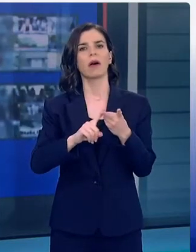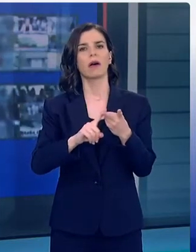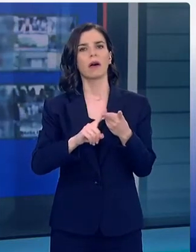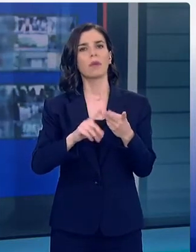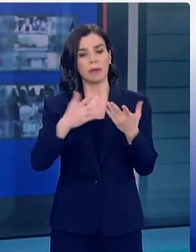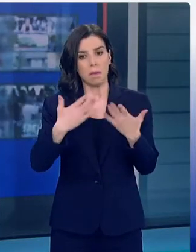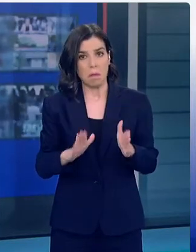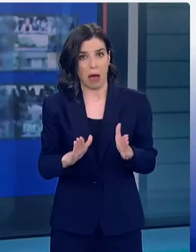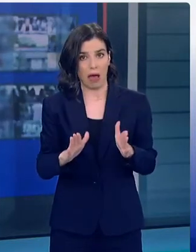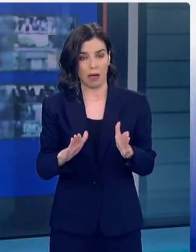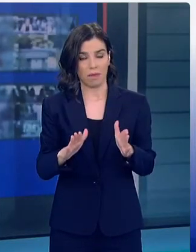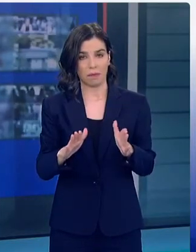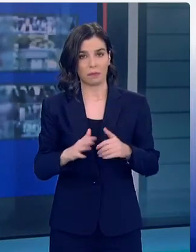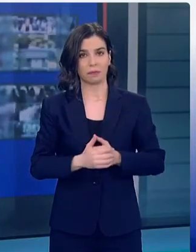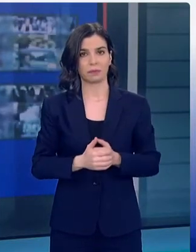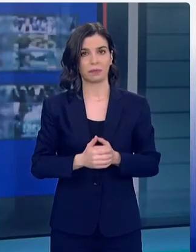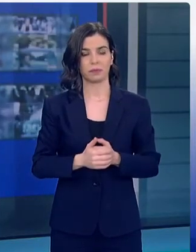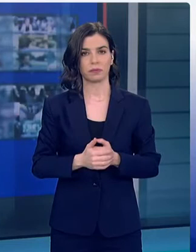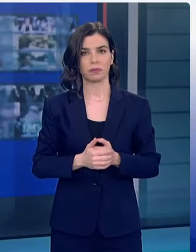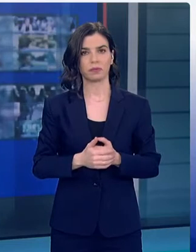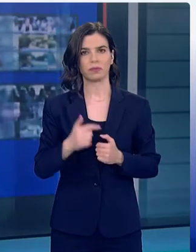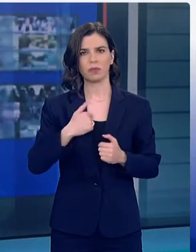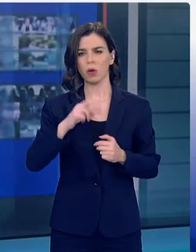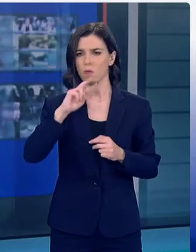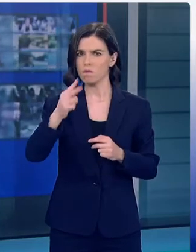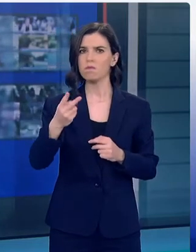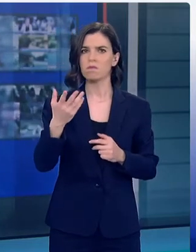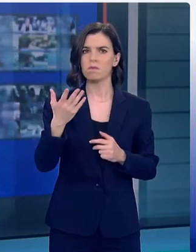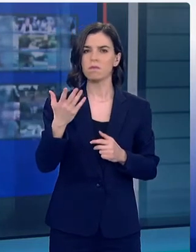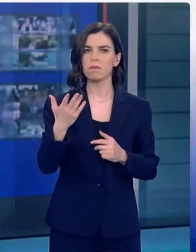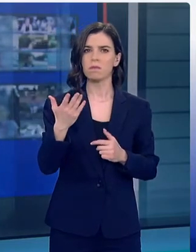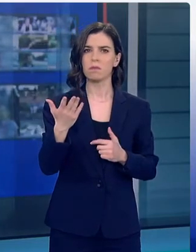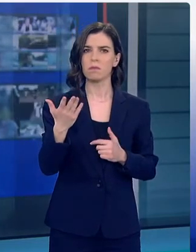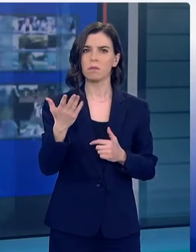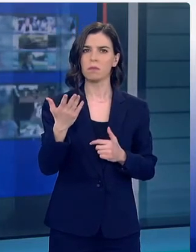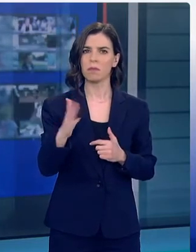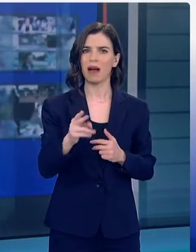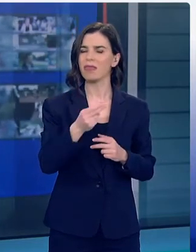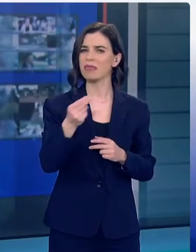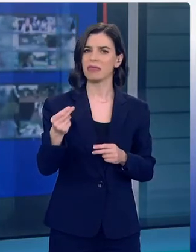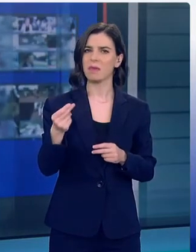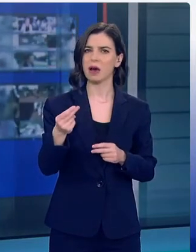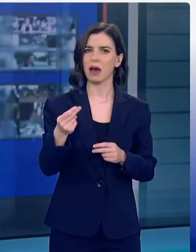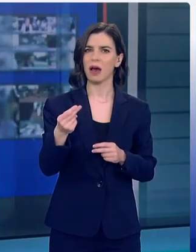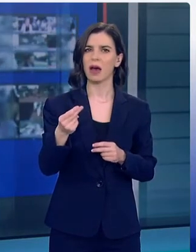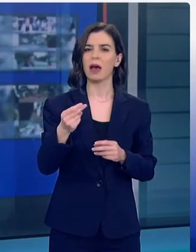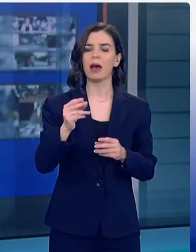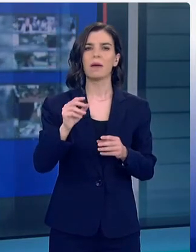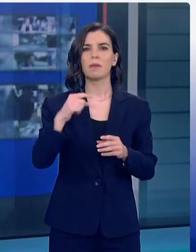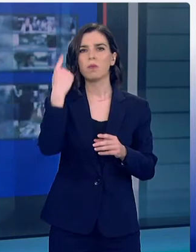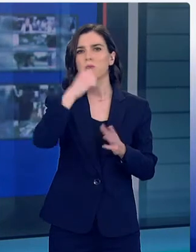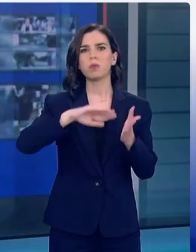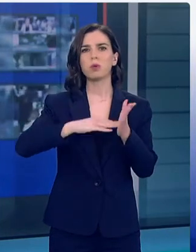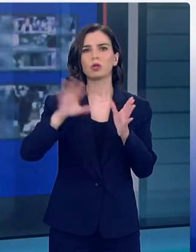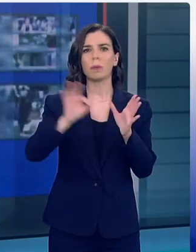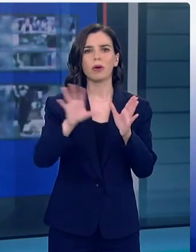οποίο κάνουμε. Έχω απαντήσει μάλιστα σε ό,τι αφορά την κατανομή του προσωπικού